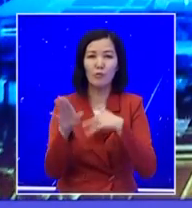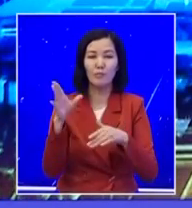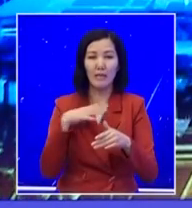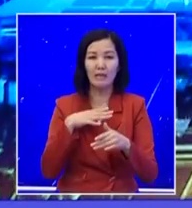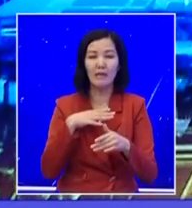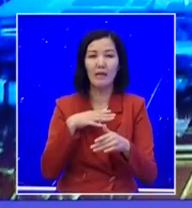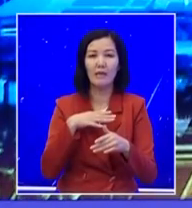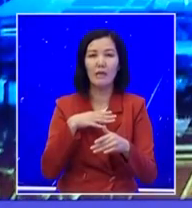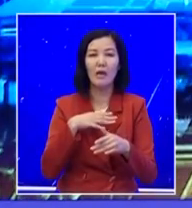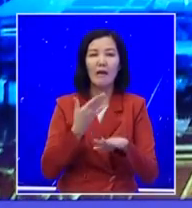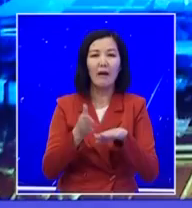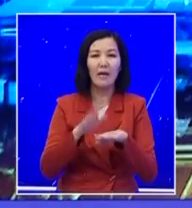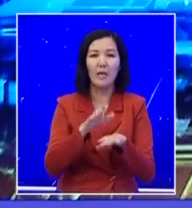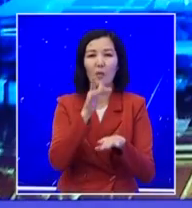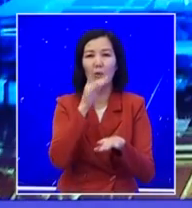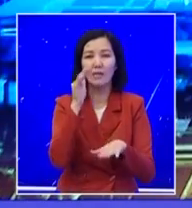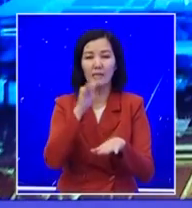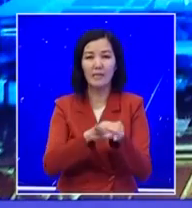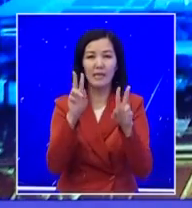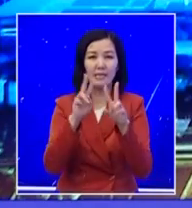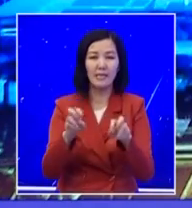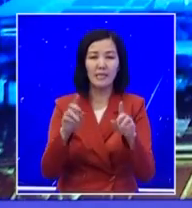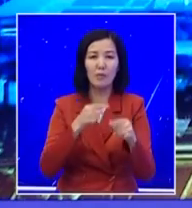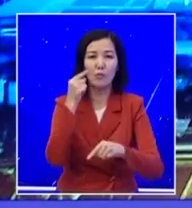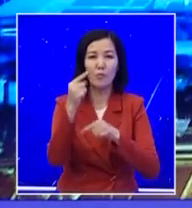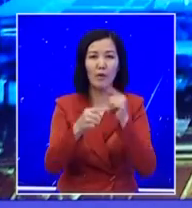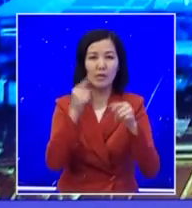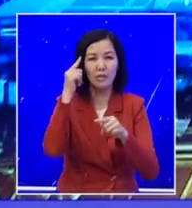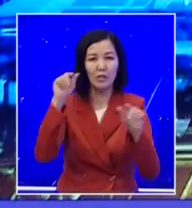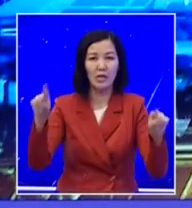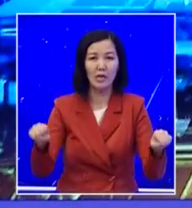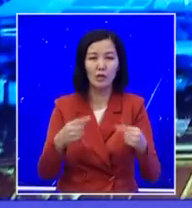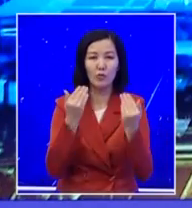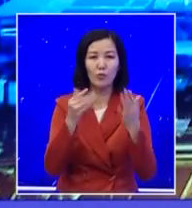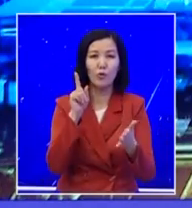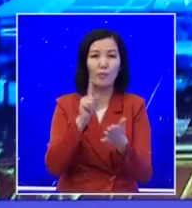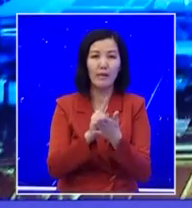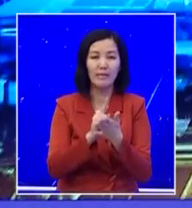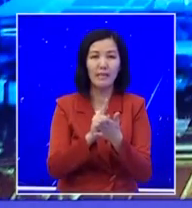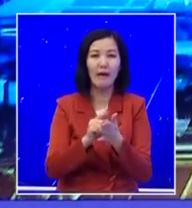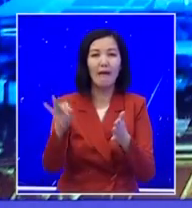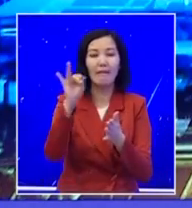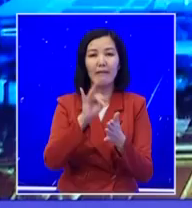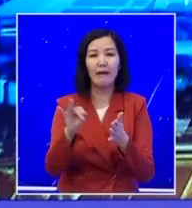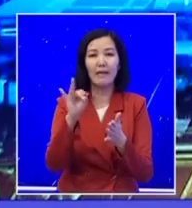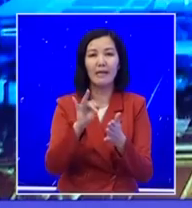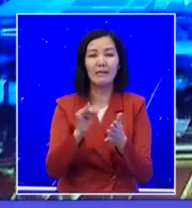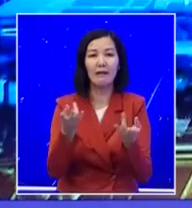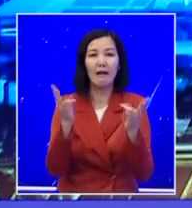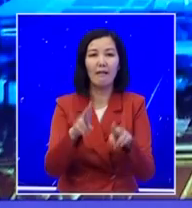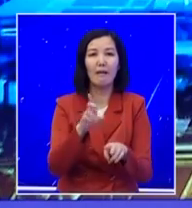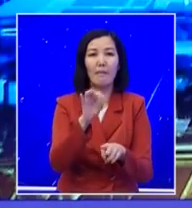айтады. Зұлмат заманның деректерін зерделеп, ұрпақ жадында жаңғырту бүгінгінің парызы. Қасіретті тарихтың табы қалған